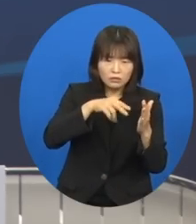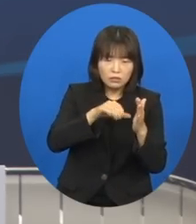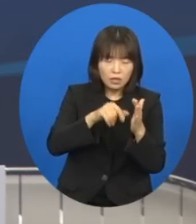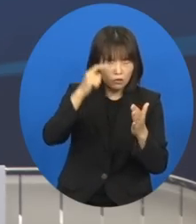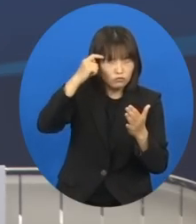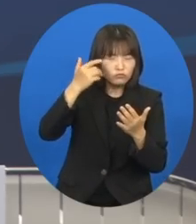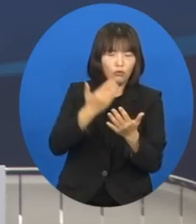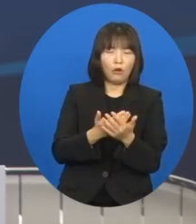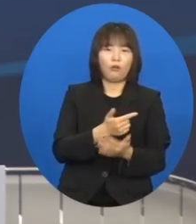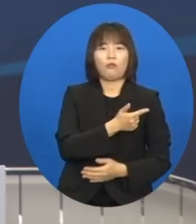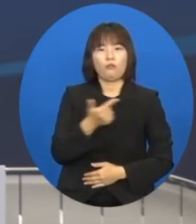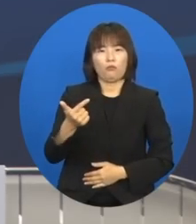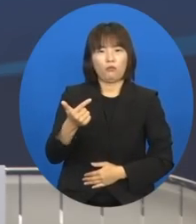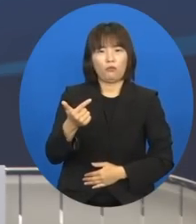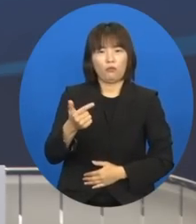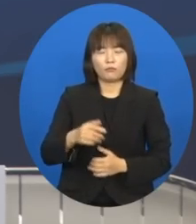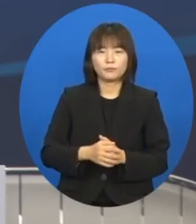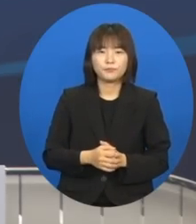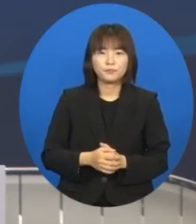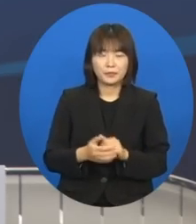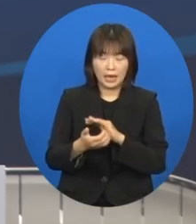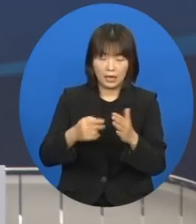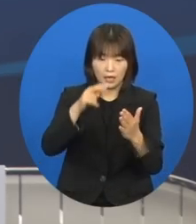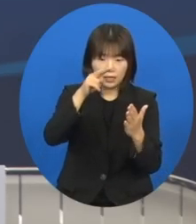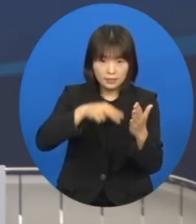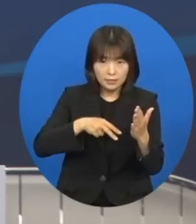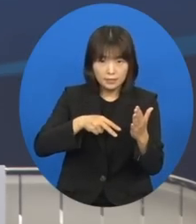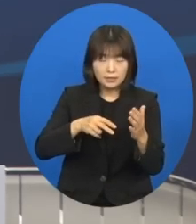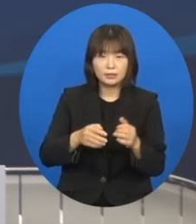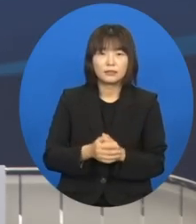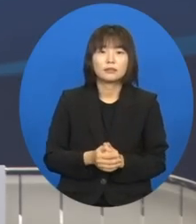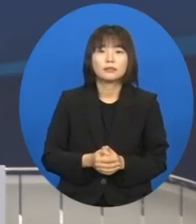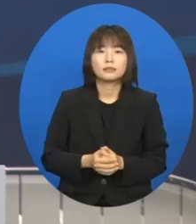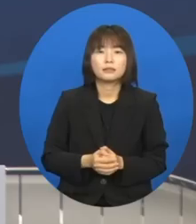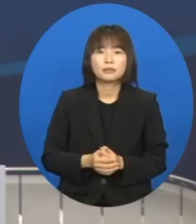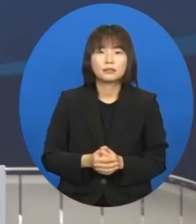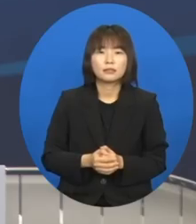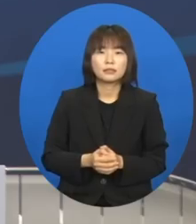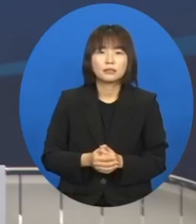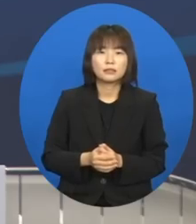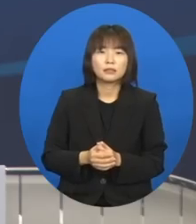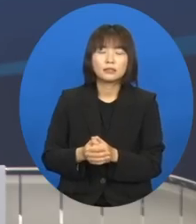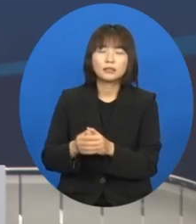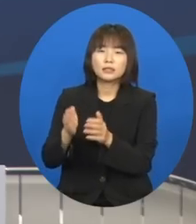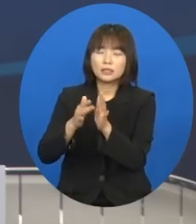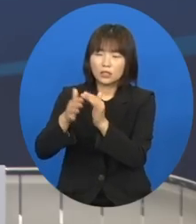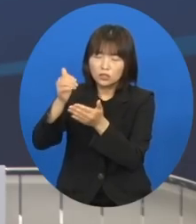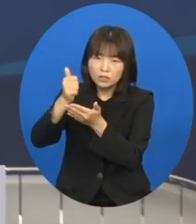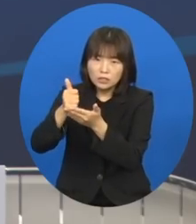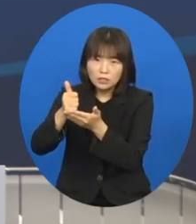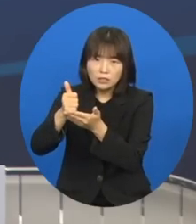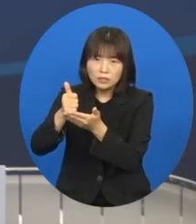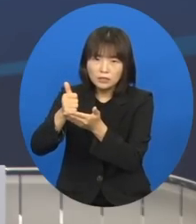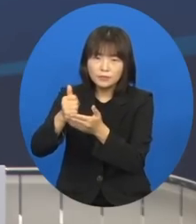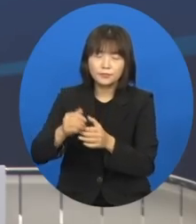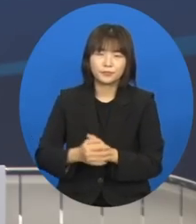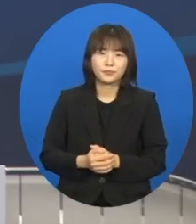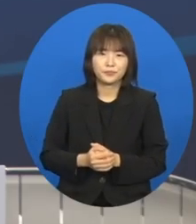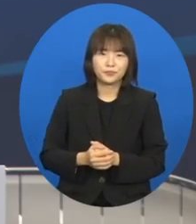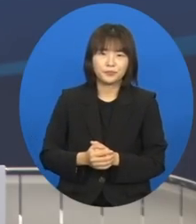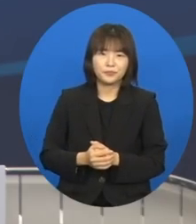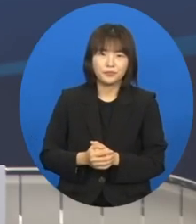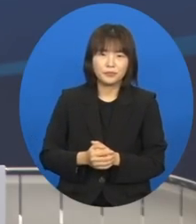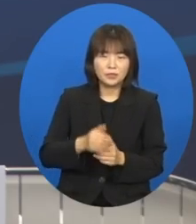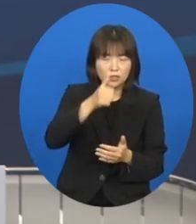에베소서 좀 전에 읽었던 2장 1절 그는 죄와 허물로 죽은 너희를 살리셨도다